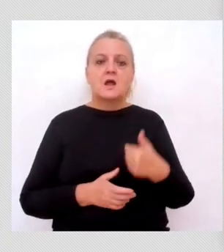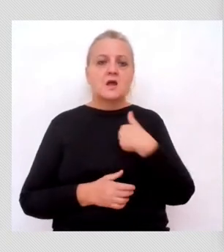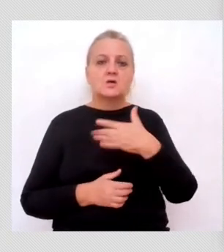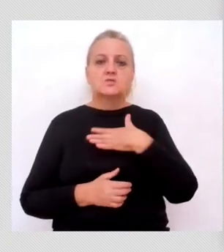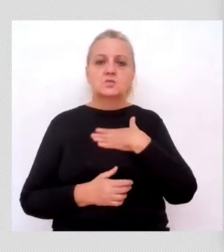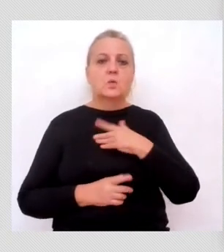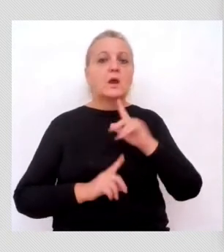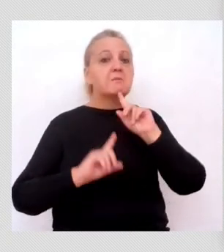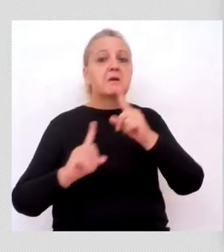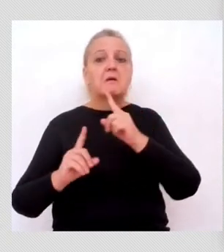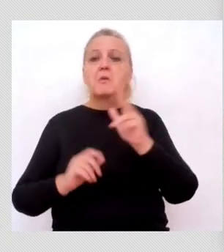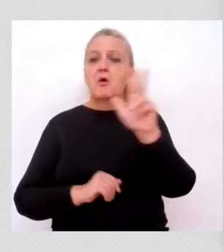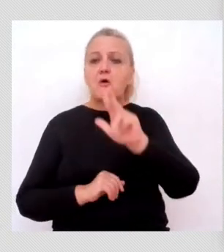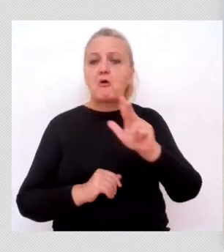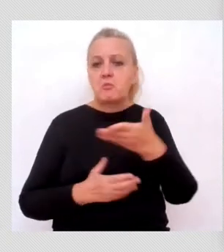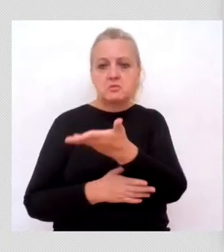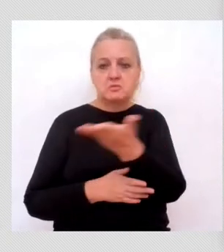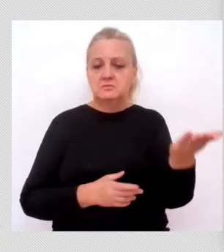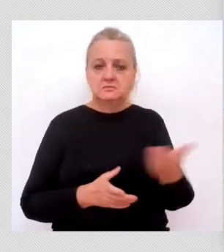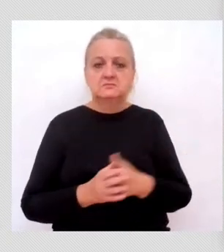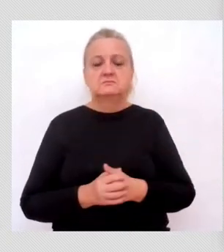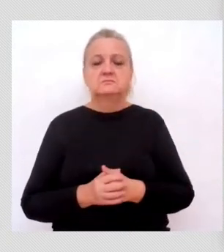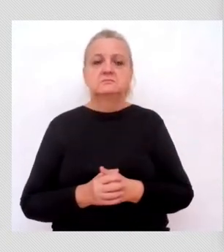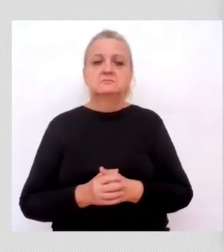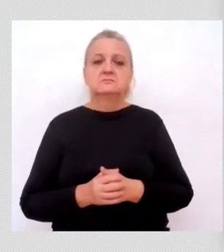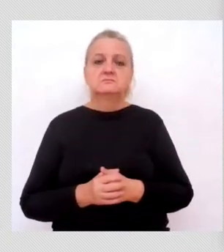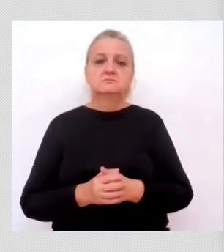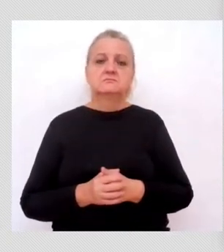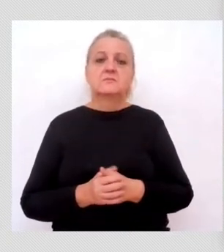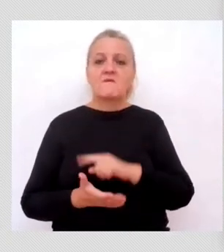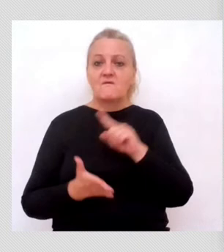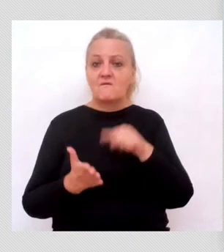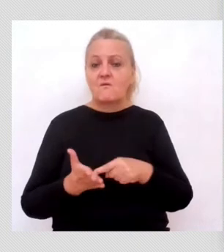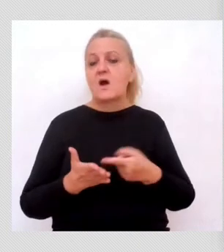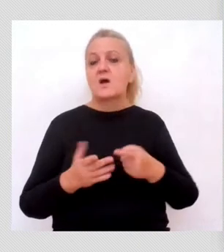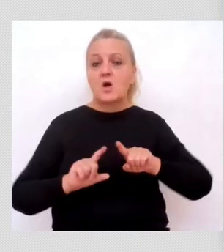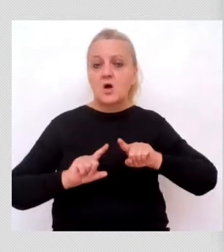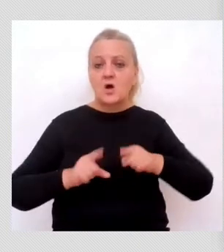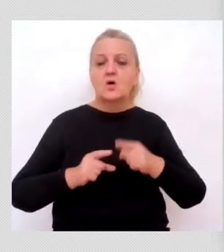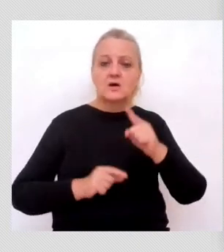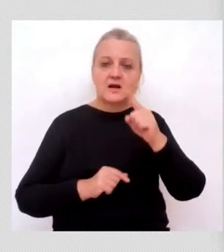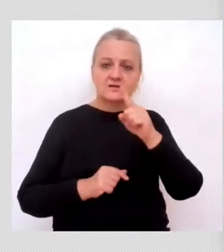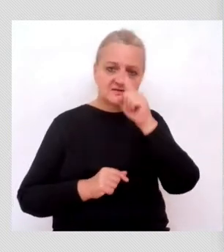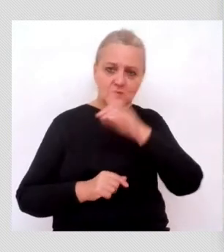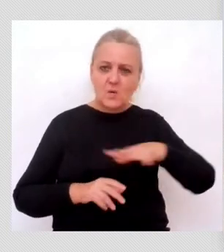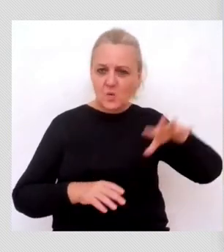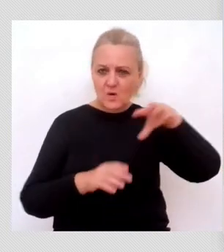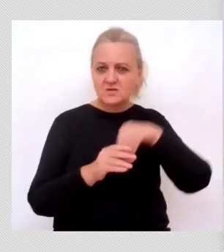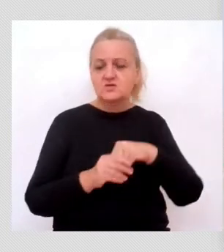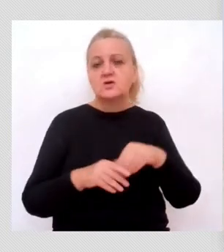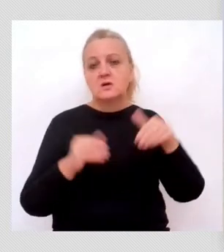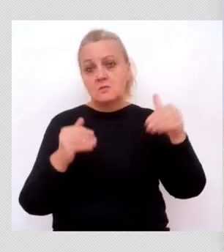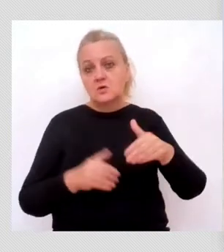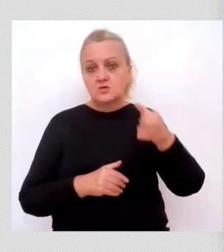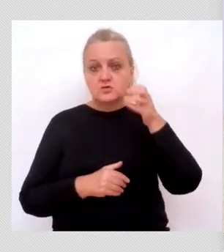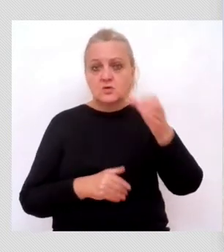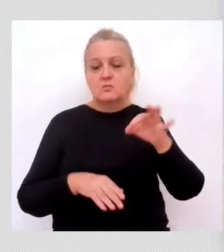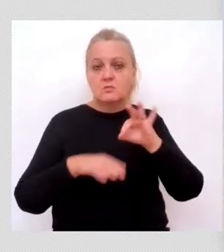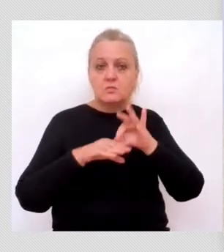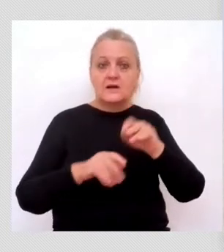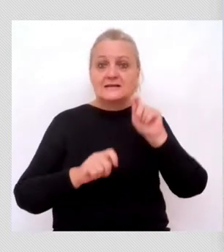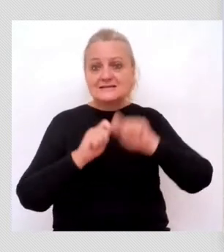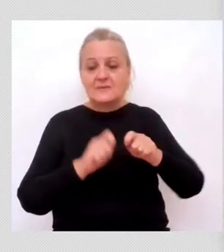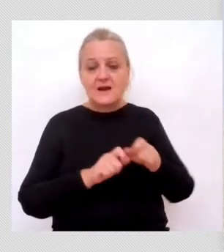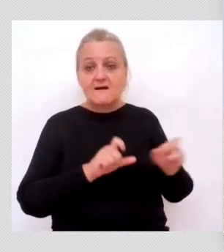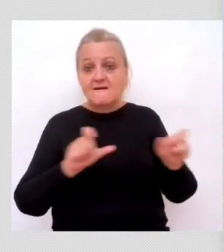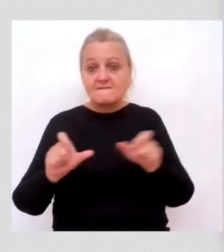adresatem rekomendacji są przede wszystkim właśnie organizacje społeczne, które byłyby zdolne przeprowadzić monitoring